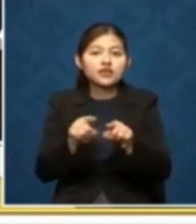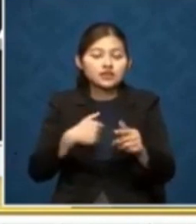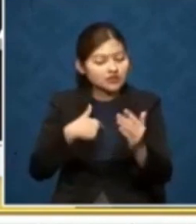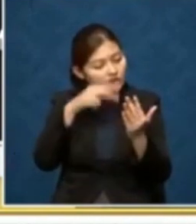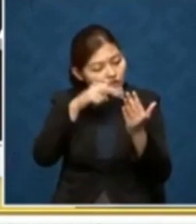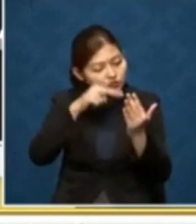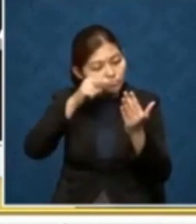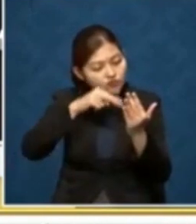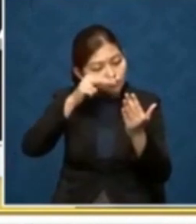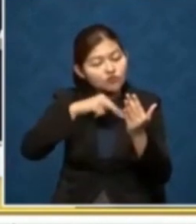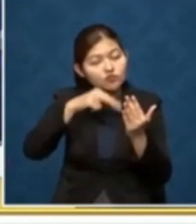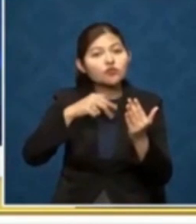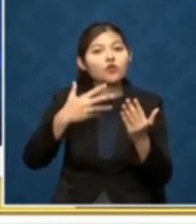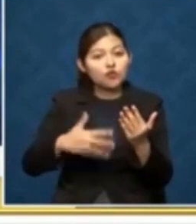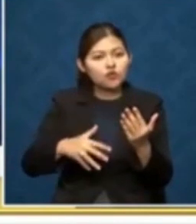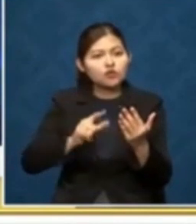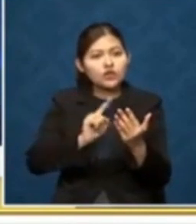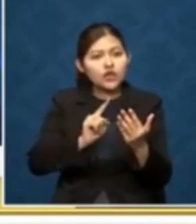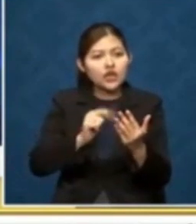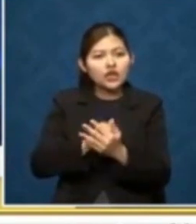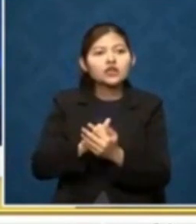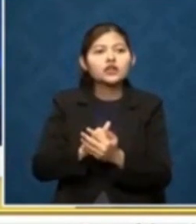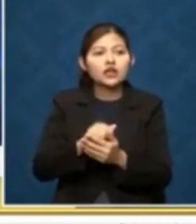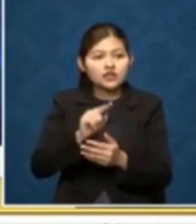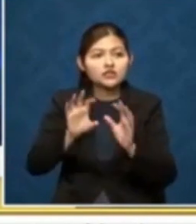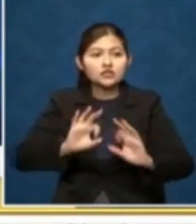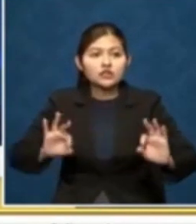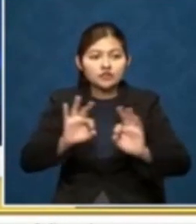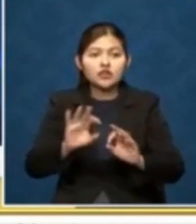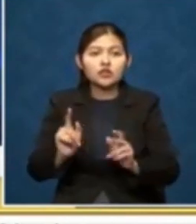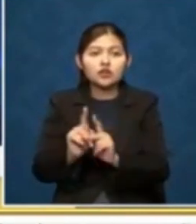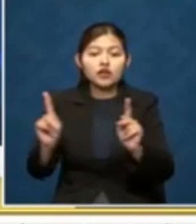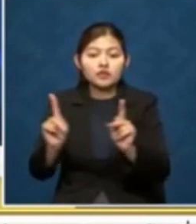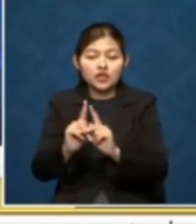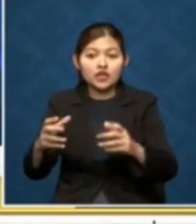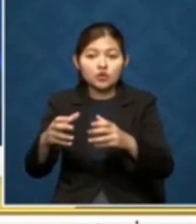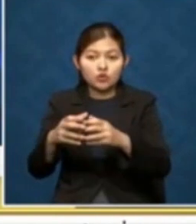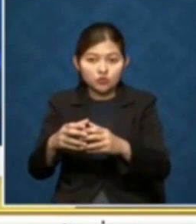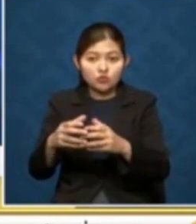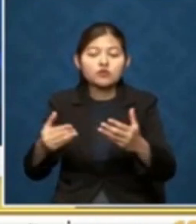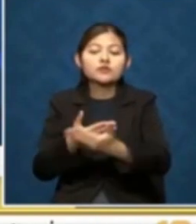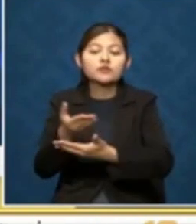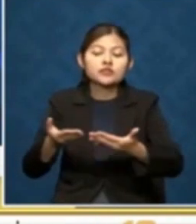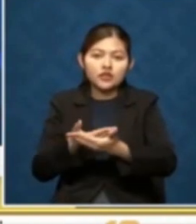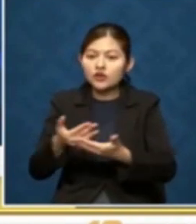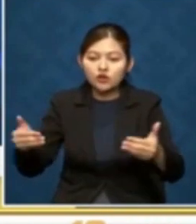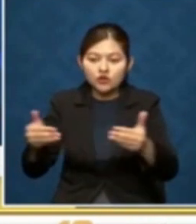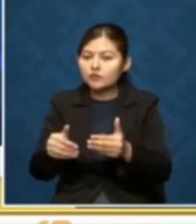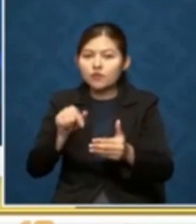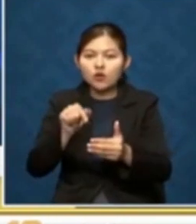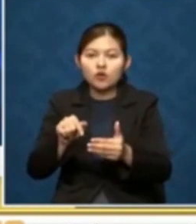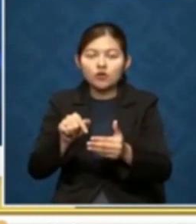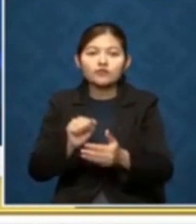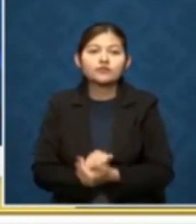หนึ่งแล้วนะคะแต่ก็คิดว่าเราจำเป็นอย่างยิ่งที่ต้องมีคณะกรรมการวิสามัญขึ้นมาเพื่อศึกษาเรื่องนี้โดยเฉพาะนะคะดิ